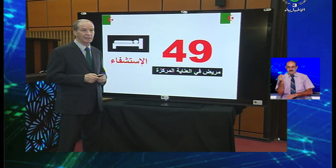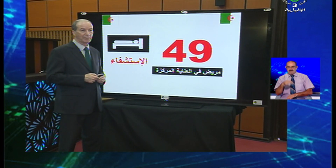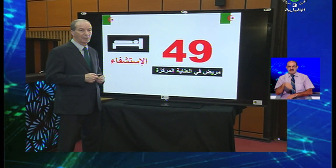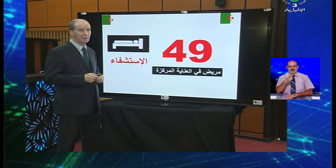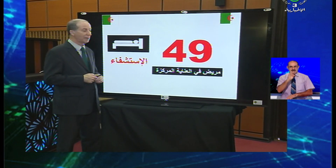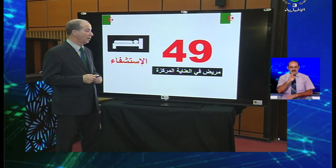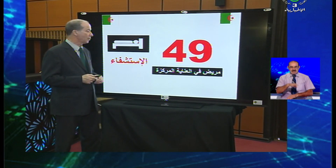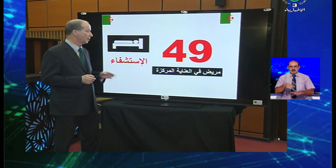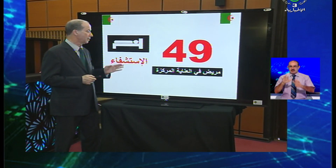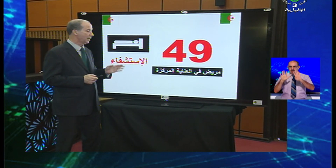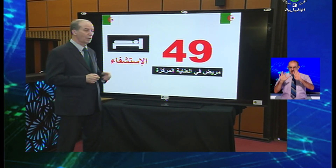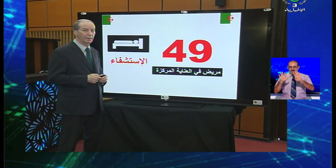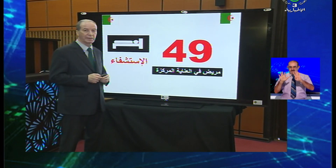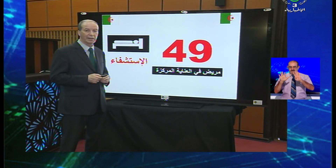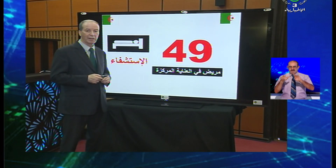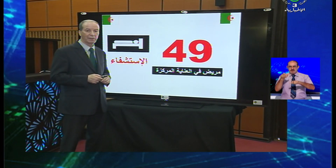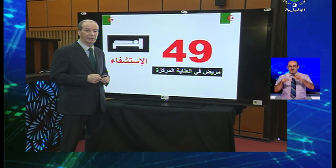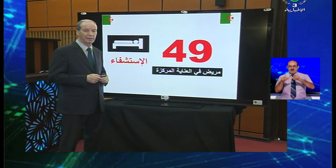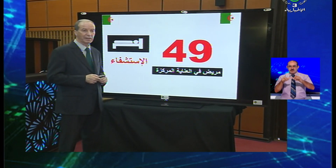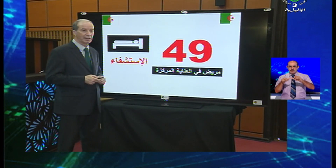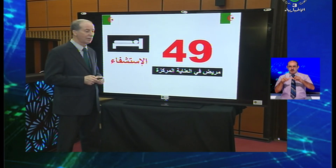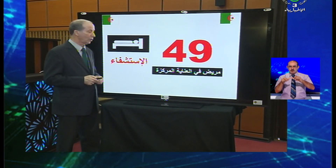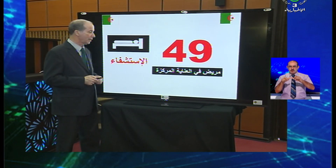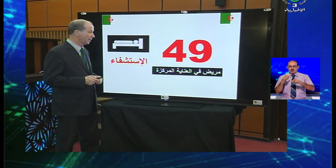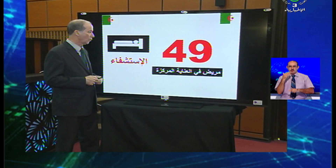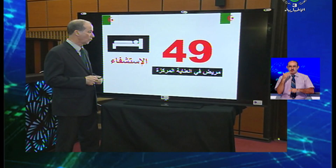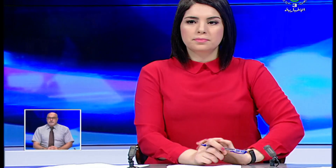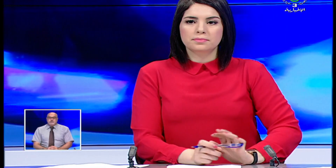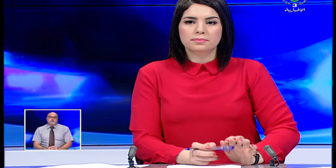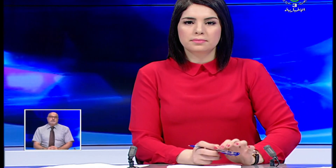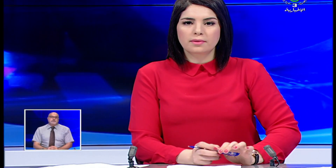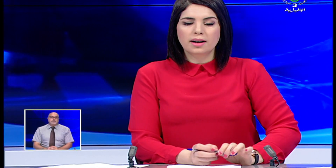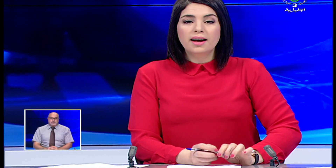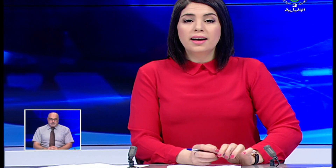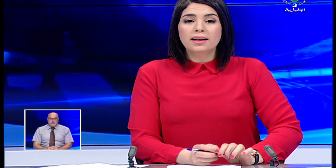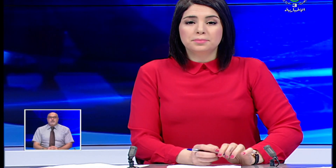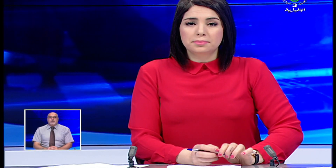حاليا 449 حالة في العناية المركزة.